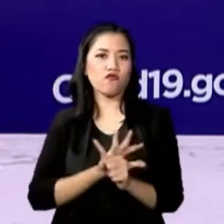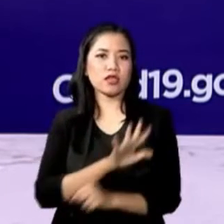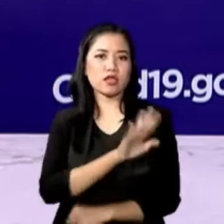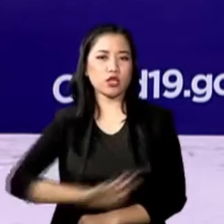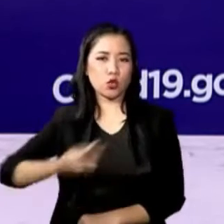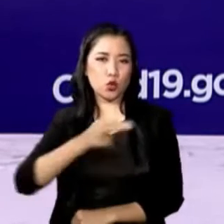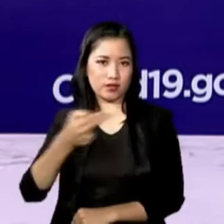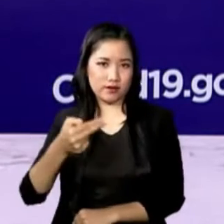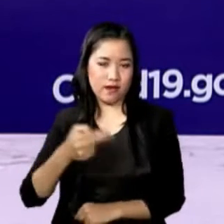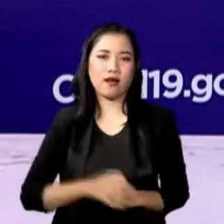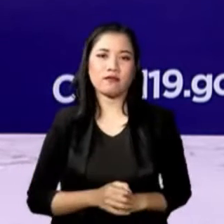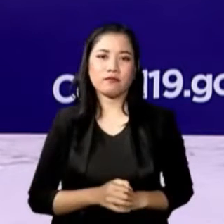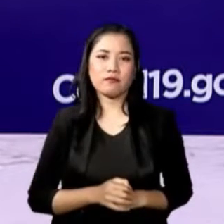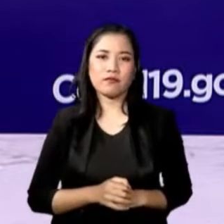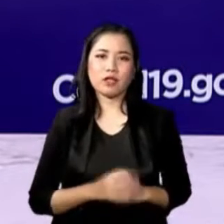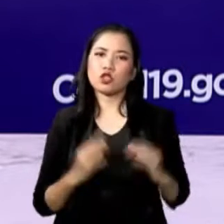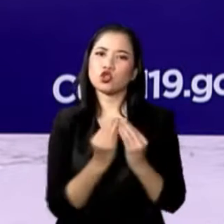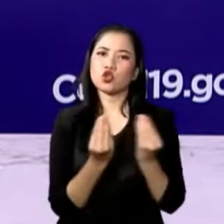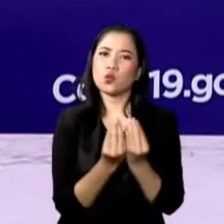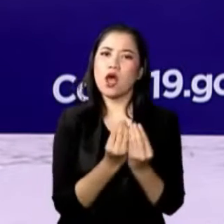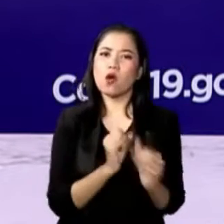Terjadi penambahan kasus positif